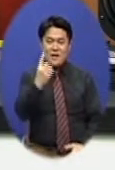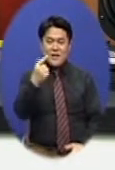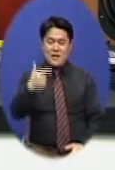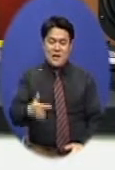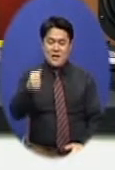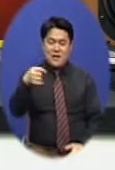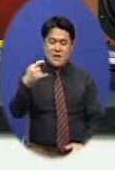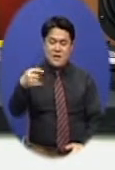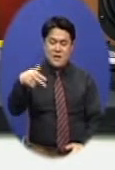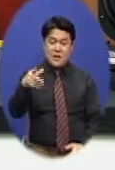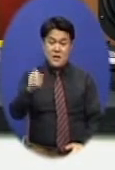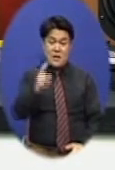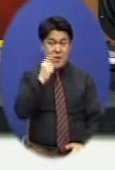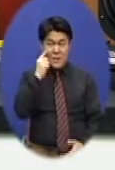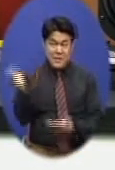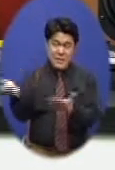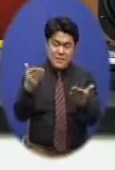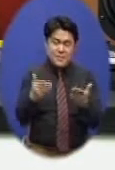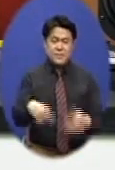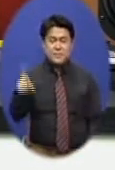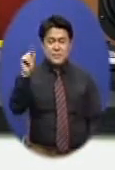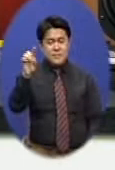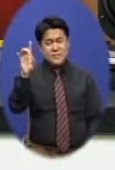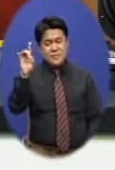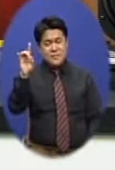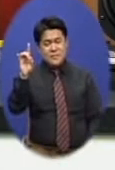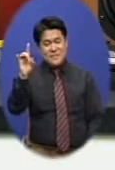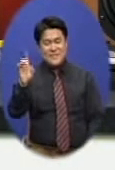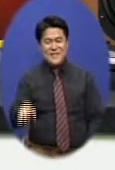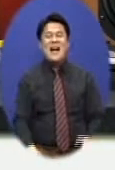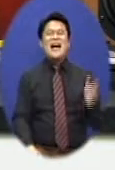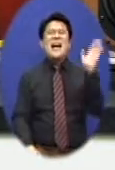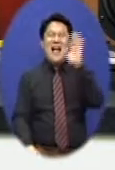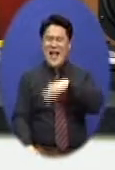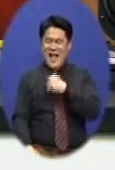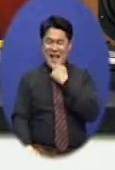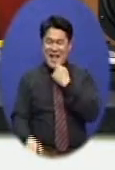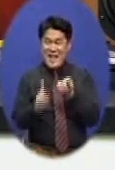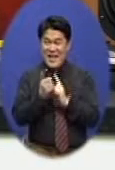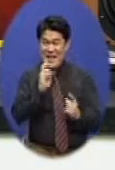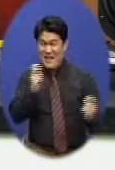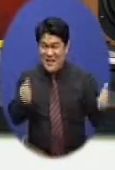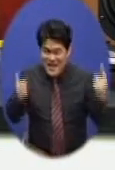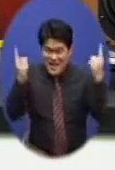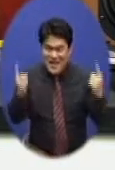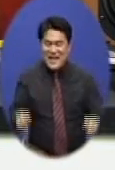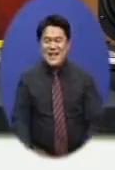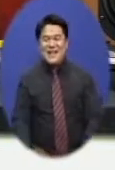네, 네. 네. 네. 아버님 노래 한번 들어보세요. 시작. 만원의 뭐. 증이. 아, 서로 하려고? 네. 노래?